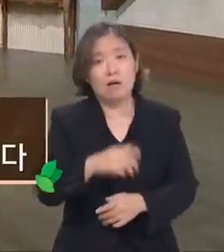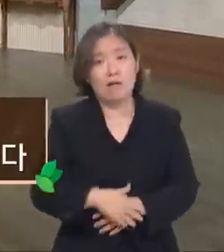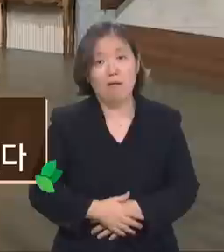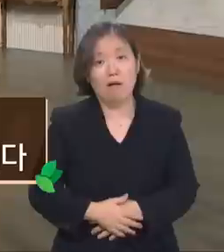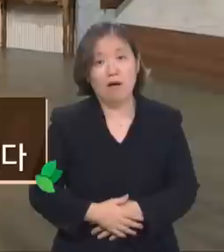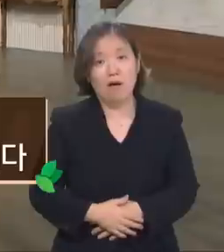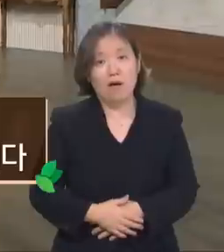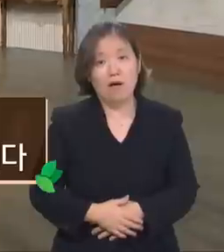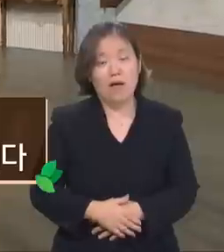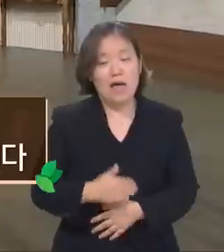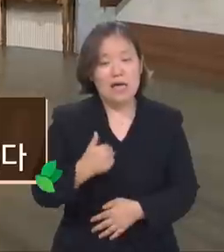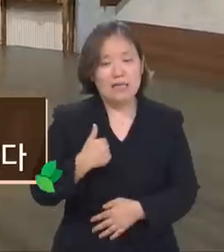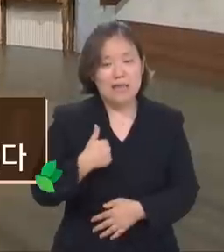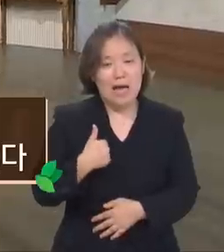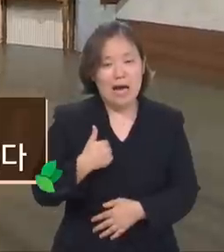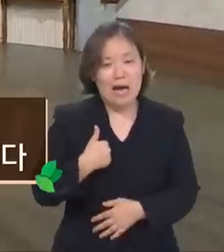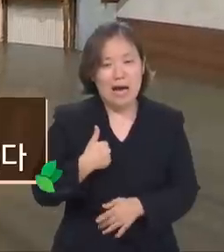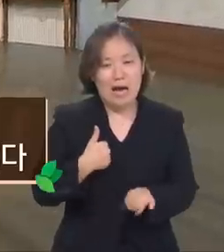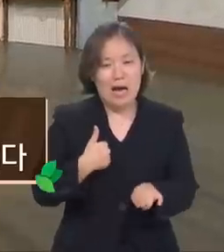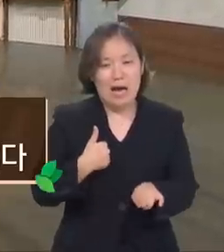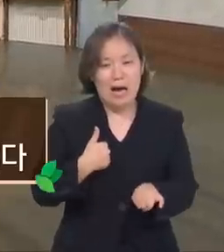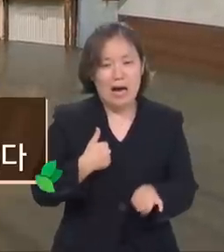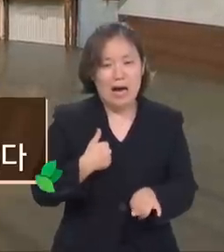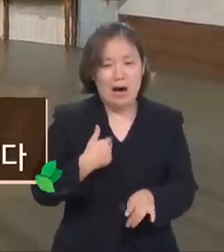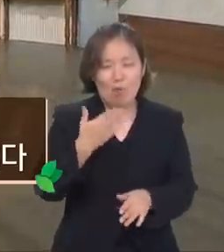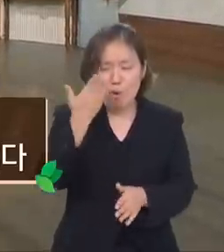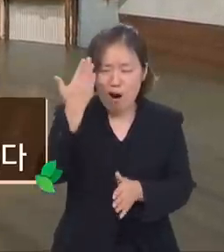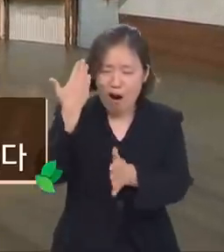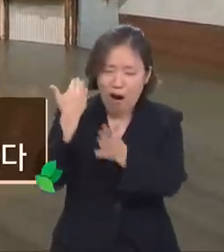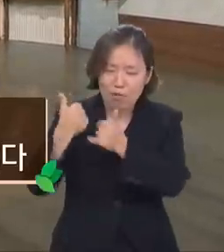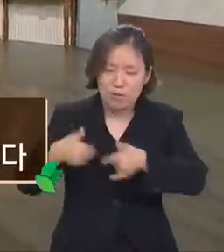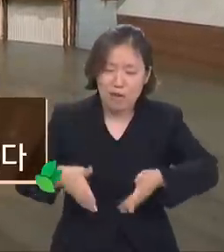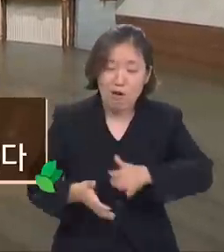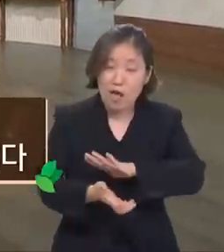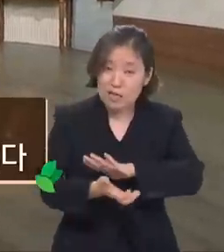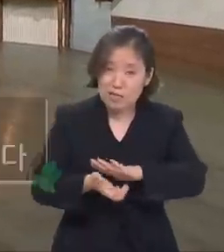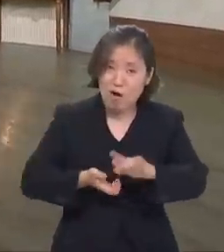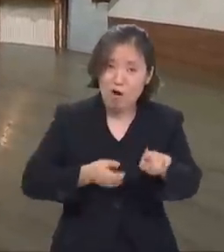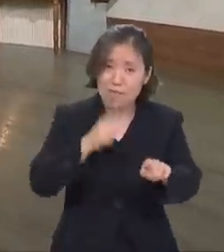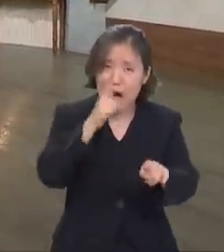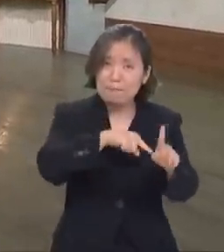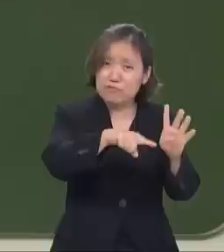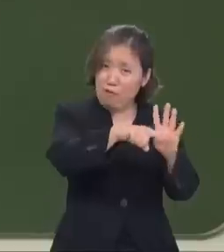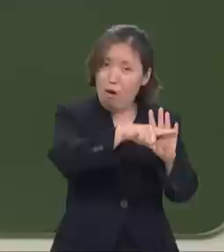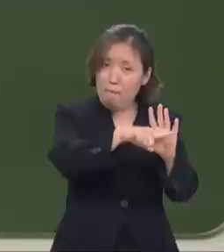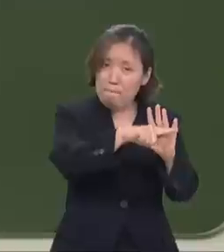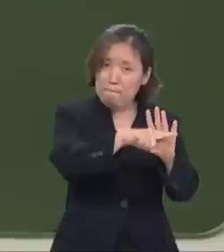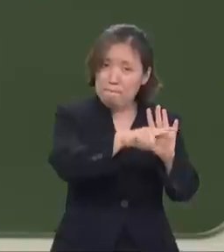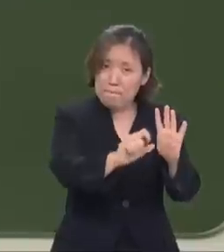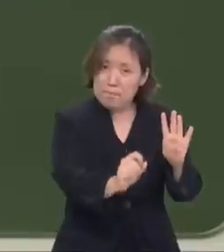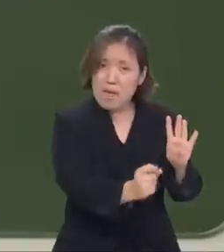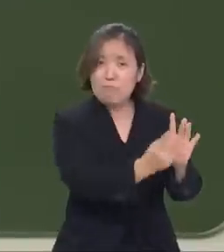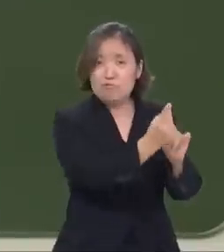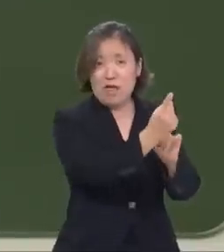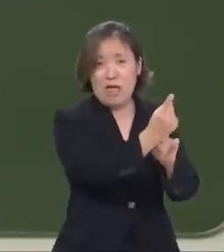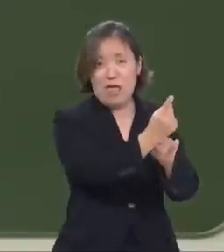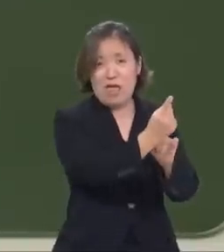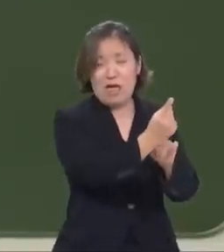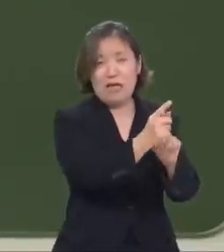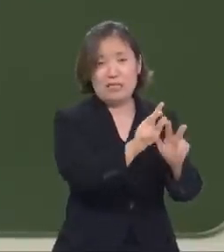내 무겁고 무거운 내 과거 전생의 업보로 내가 이와 같이